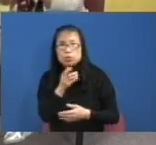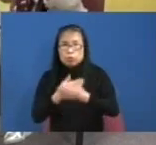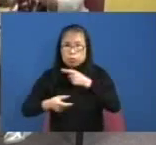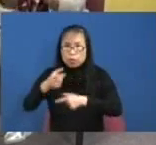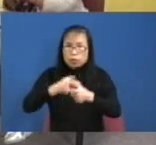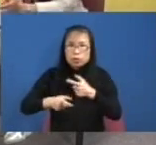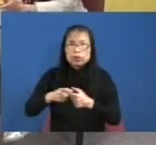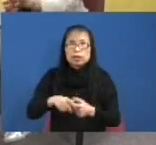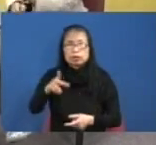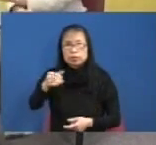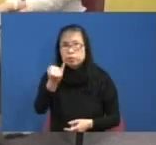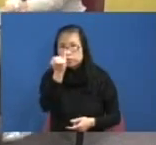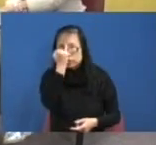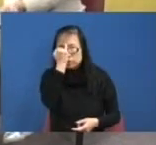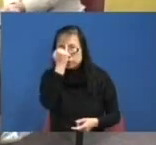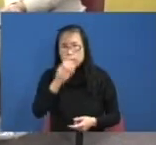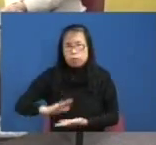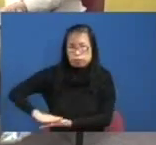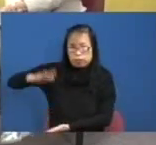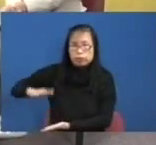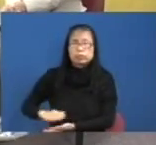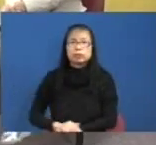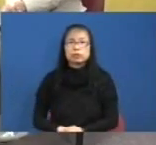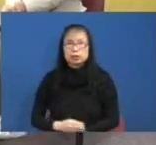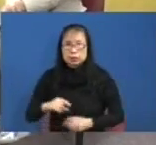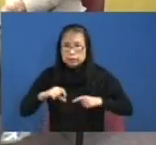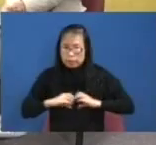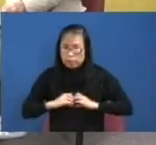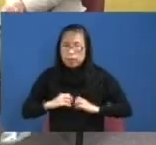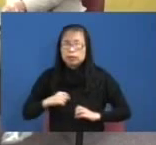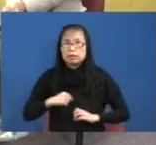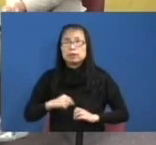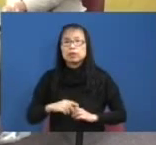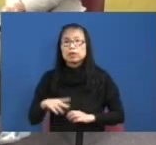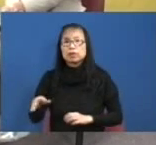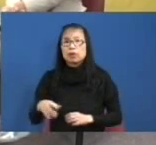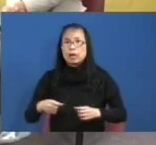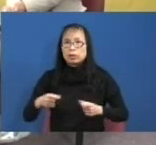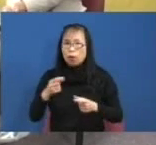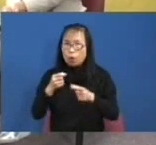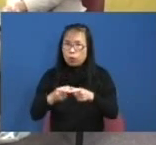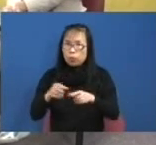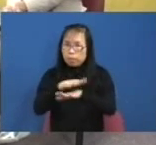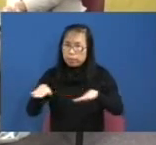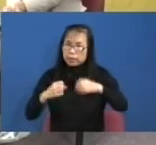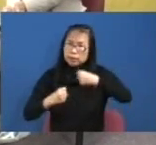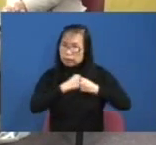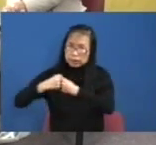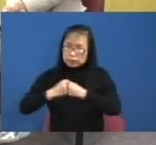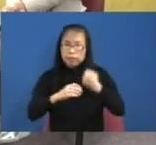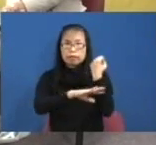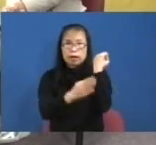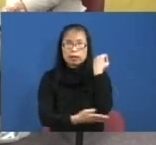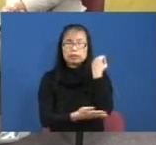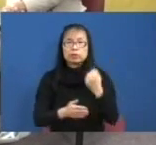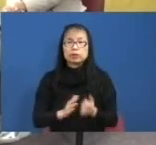仇富嗰種心理。 其實喺呢方面，我又唔知啦，要探討一下究竟喺嗰個公平競爭法嗰度咧，可唔可以即係作